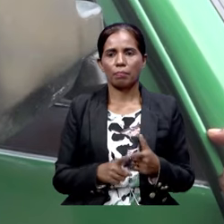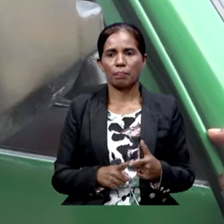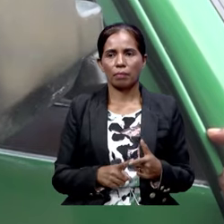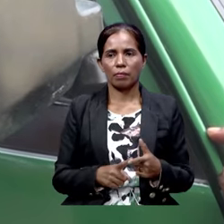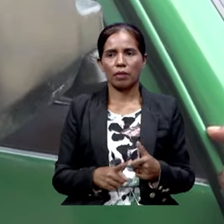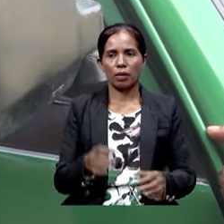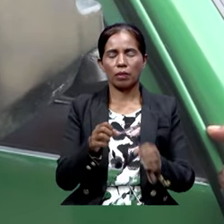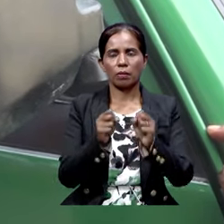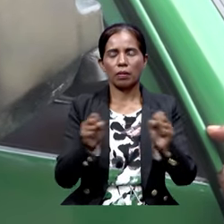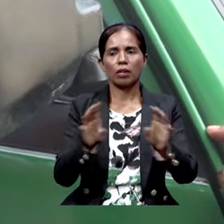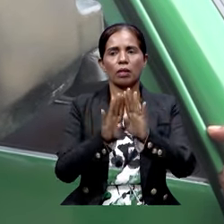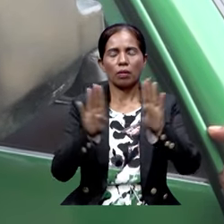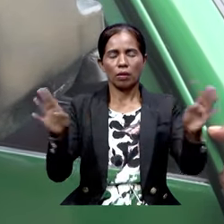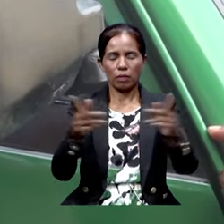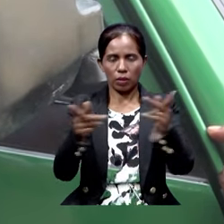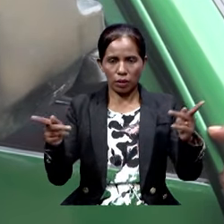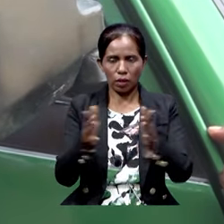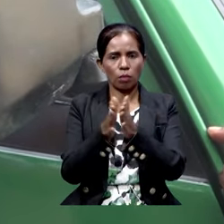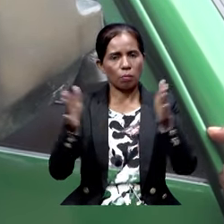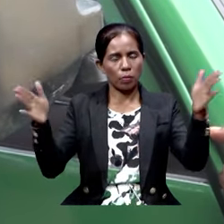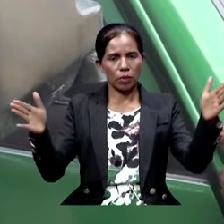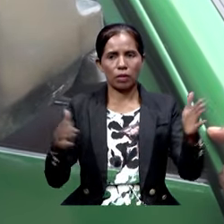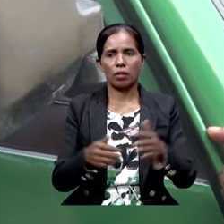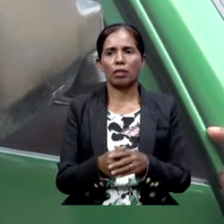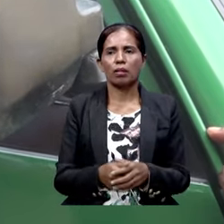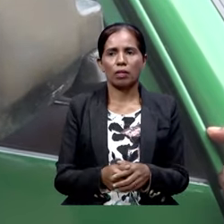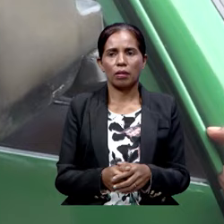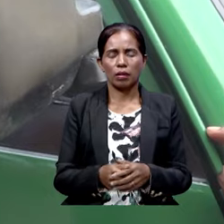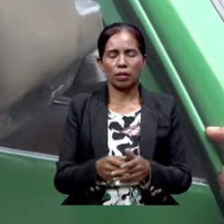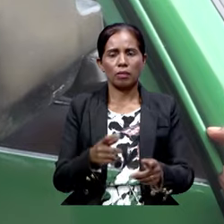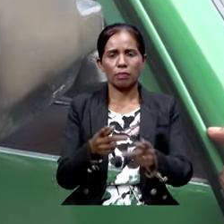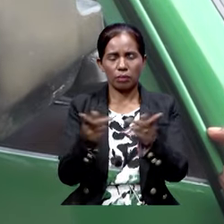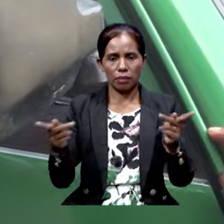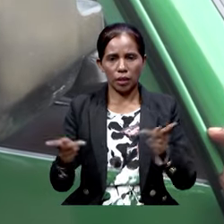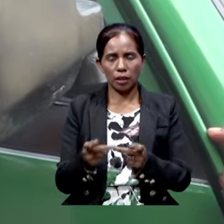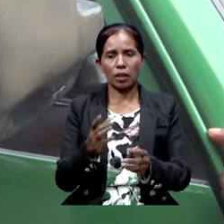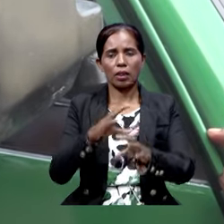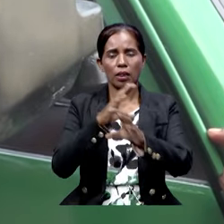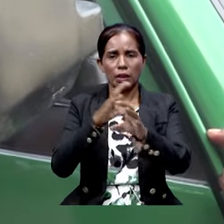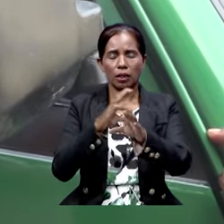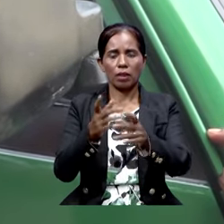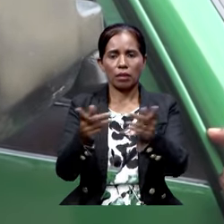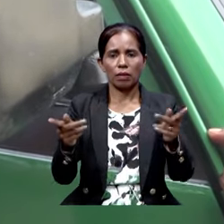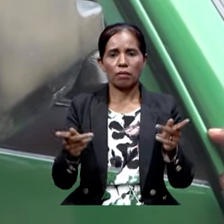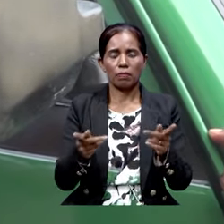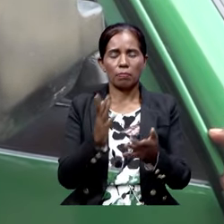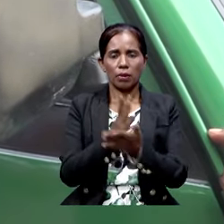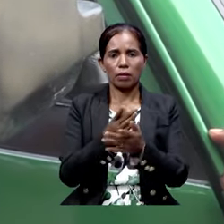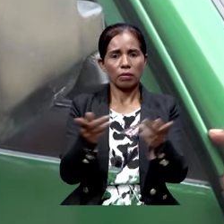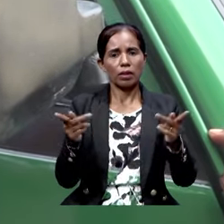se bele kar lo kita tribunal hal luang tan para tamba tribunal ka sa ladung luang ale